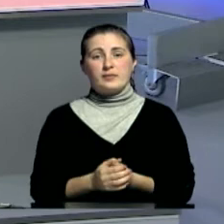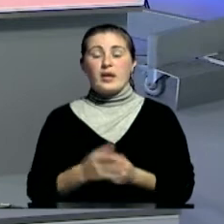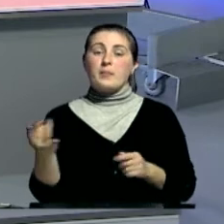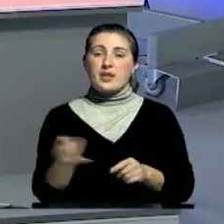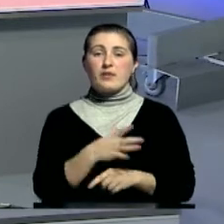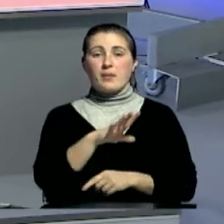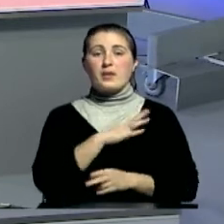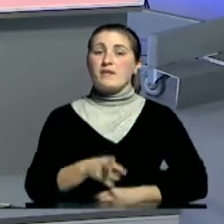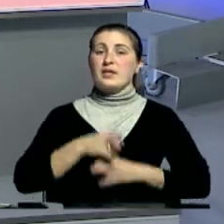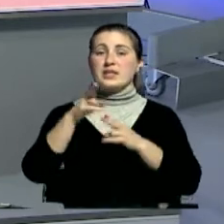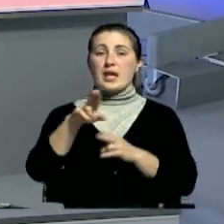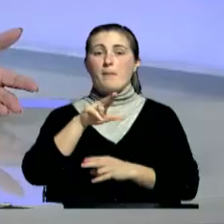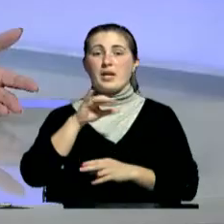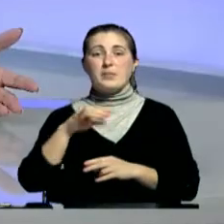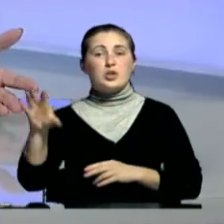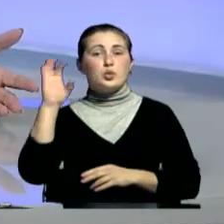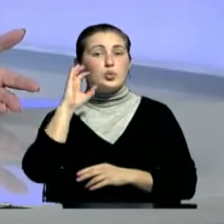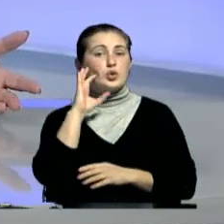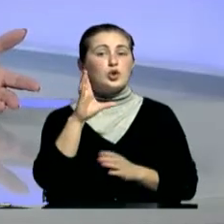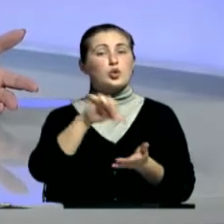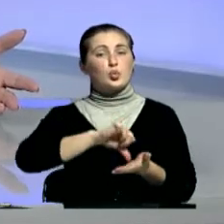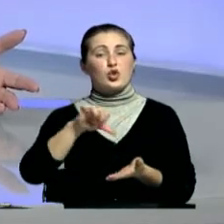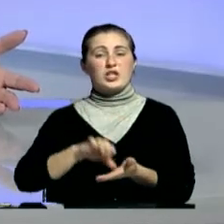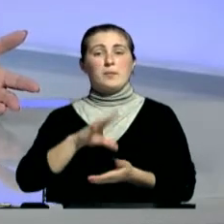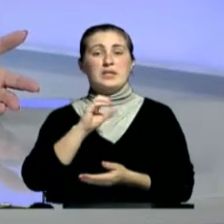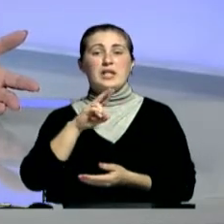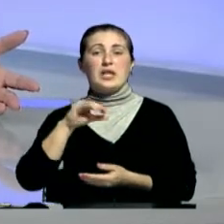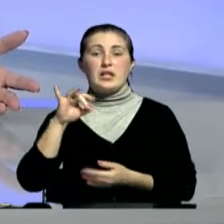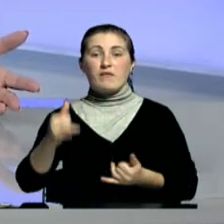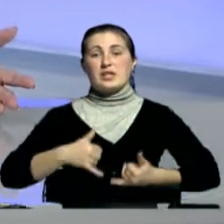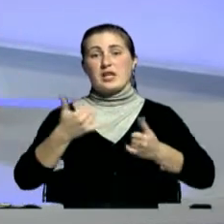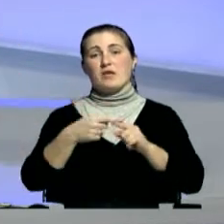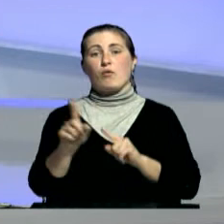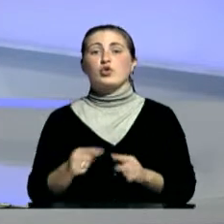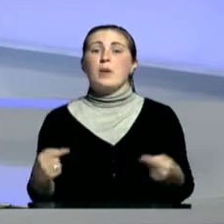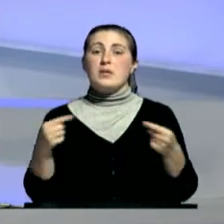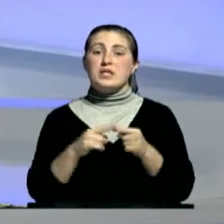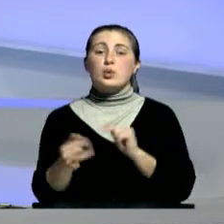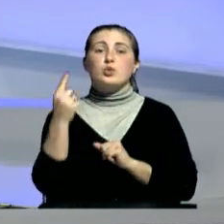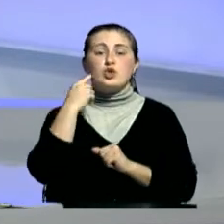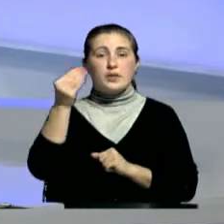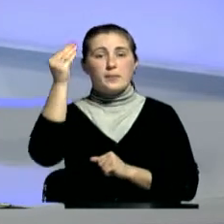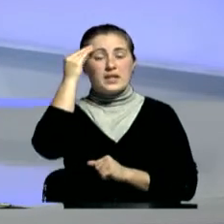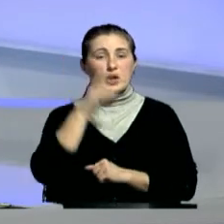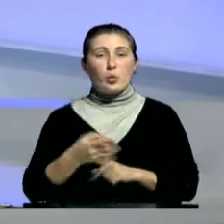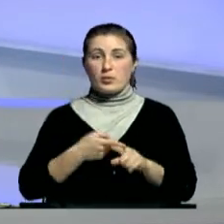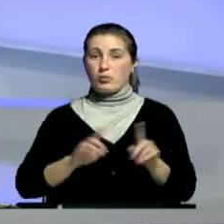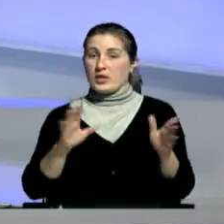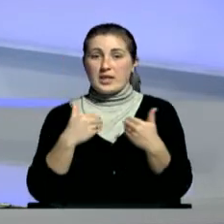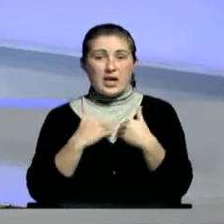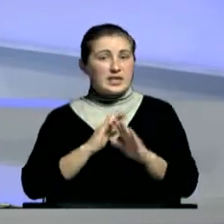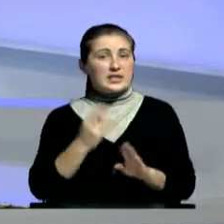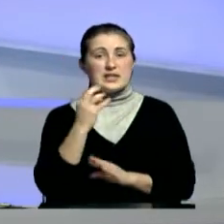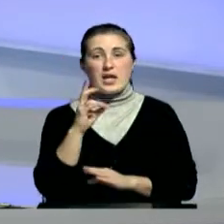впервые были выездные парламентские слушания с участием сенаторов для того, чтобы определиться и услышать мнение региона, потому что ни я, ни Цеков,